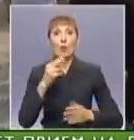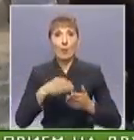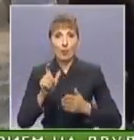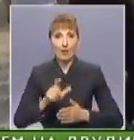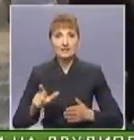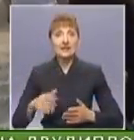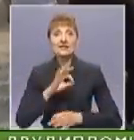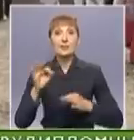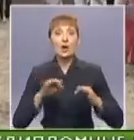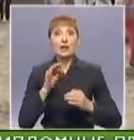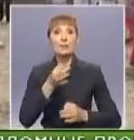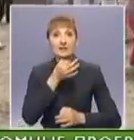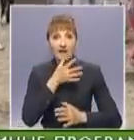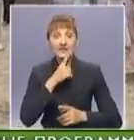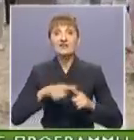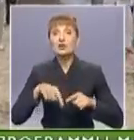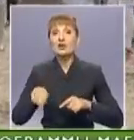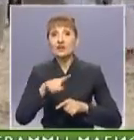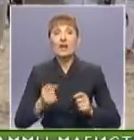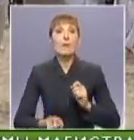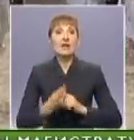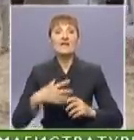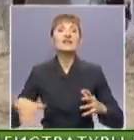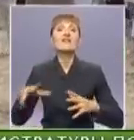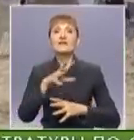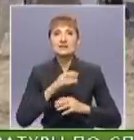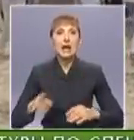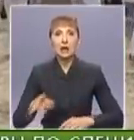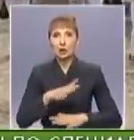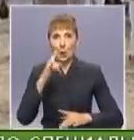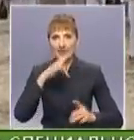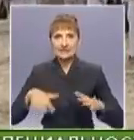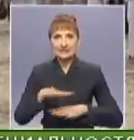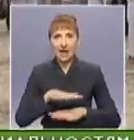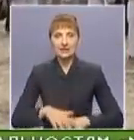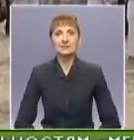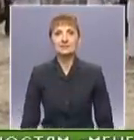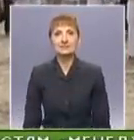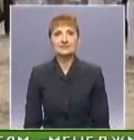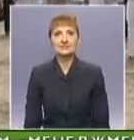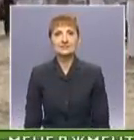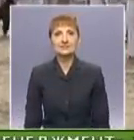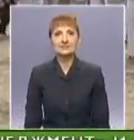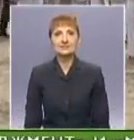Если проект приживется в Алматы, в скором времени он появится практически во всех регионах страны. Айыркелмек, Асет Кундакбаев, телеканал Алматы.